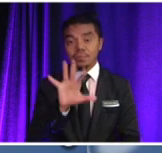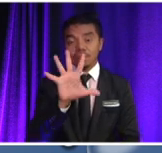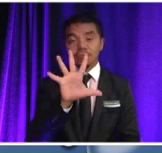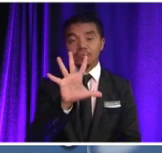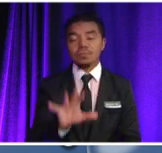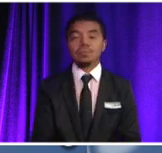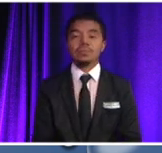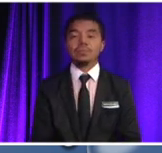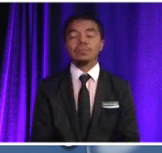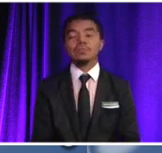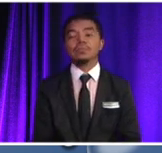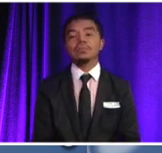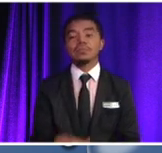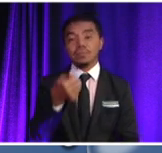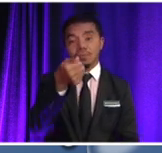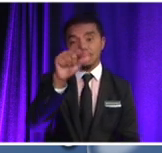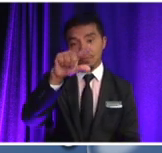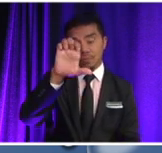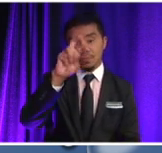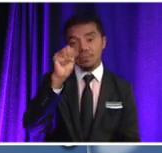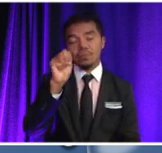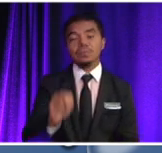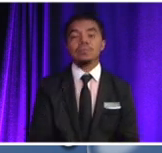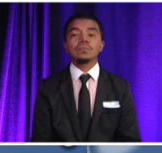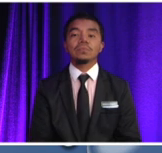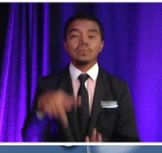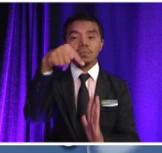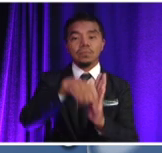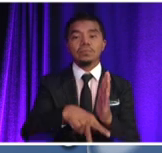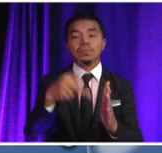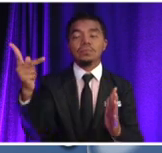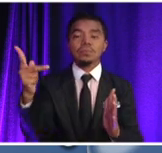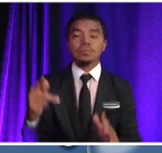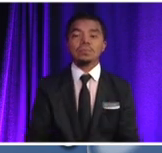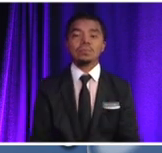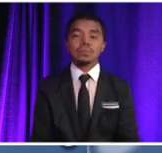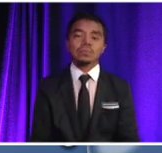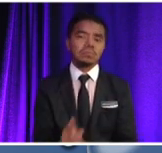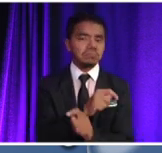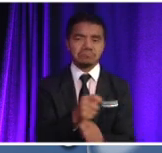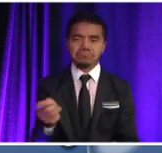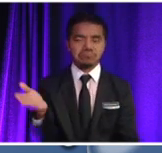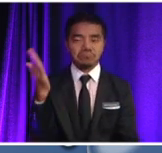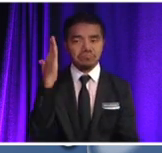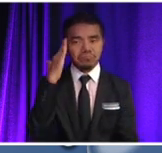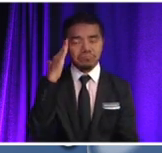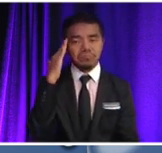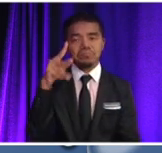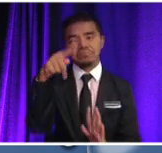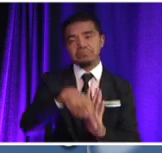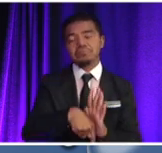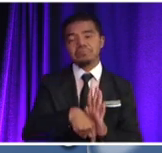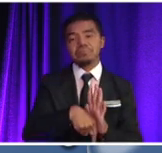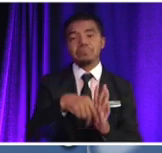pemborong peruncing dan pengguna di mana pengeluaran di sini biasanya tiada pengetahuan tentang pemasaran